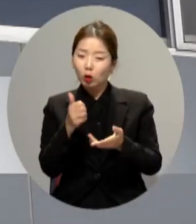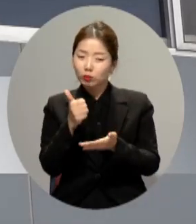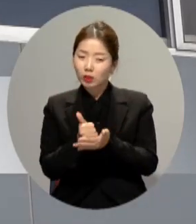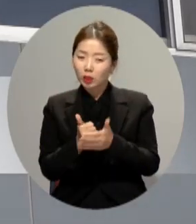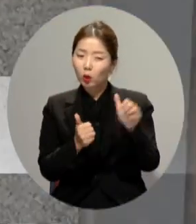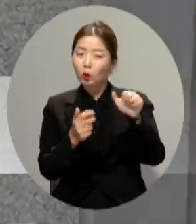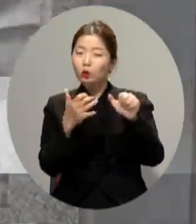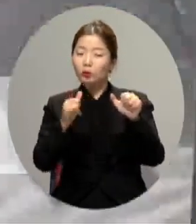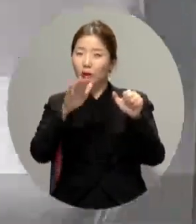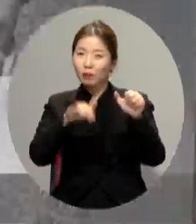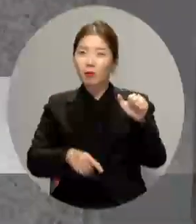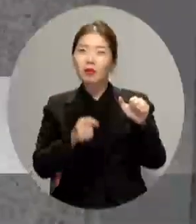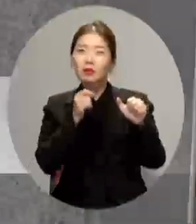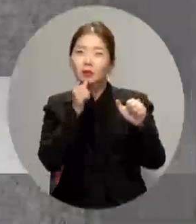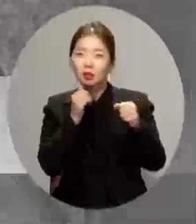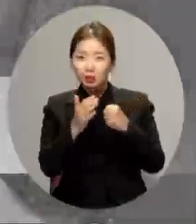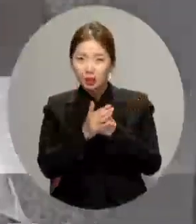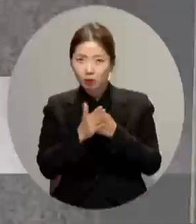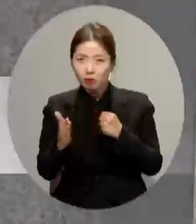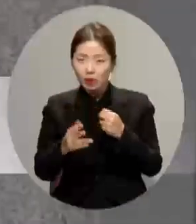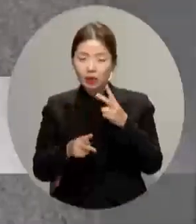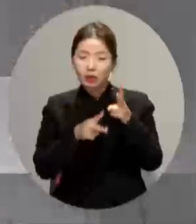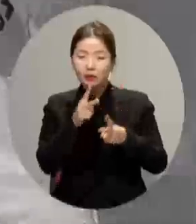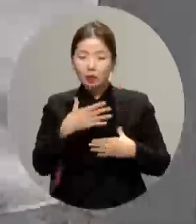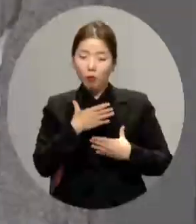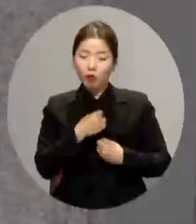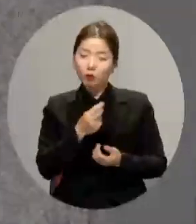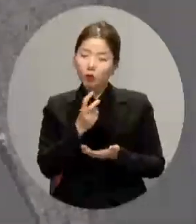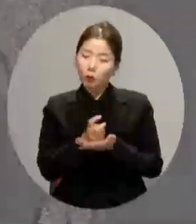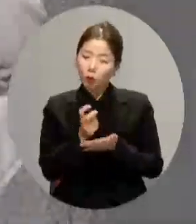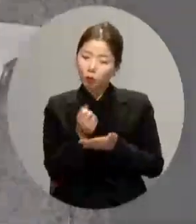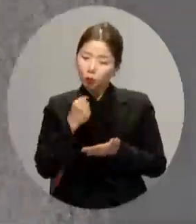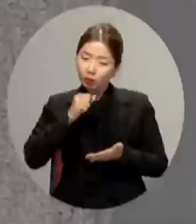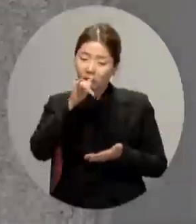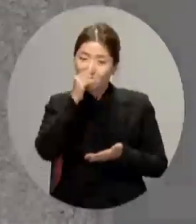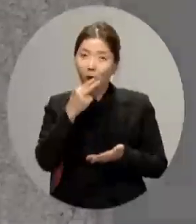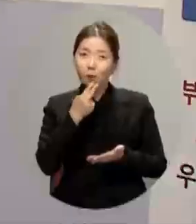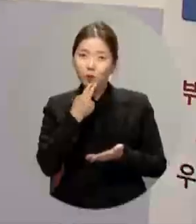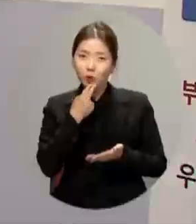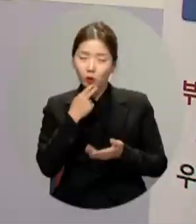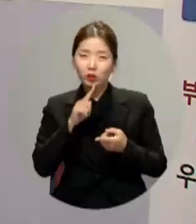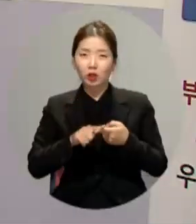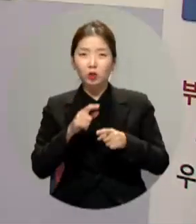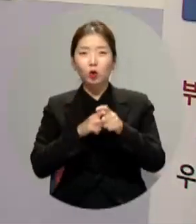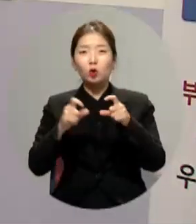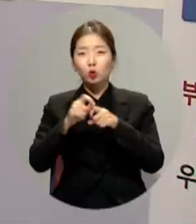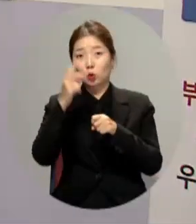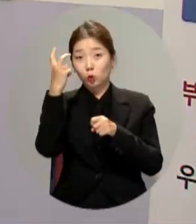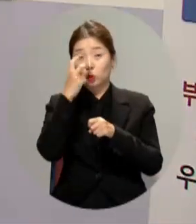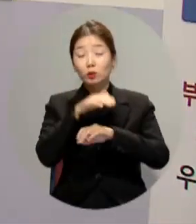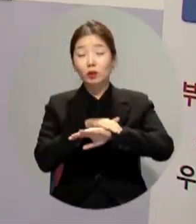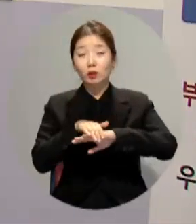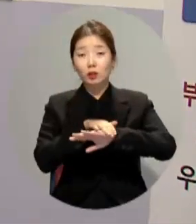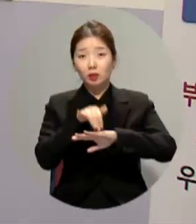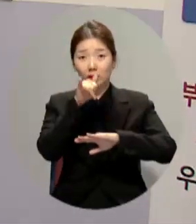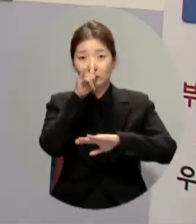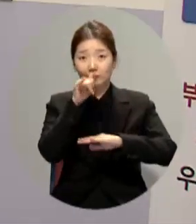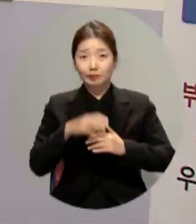50인미만 소규모라 산업안전 보건법 위반 사항이 있는지 추가 조사를 이어갈 예정이 라고